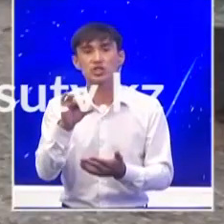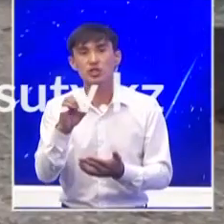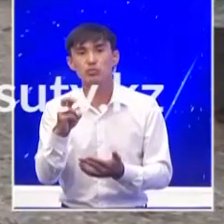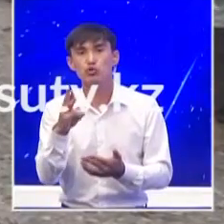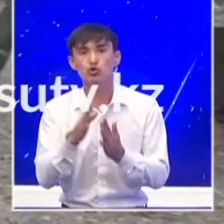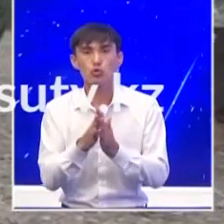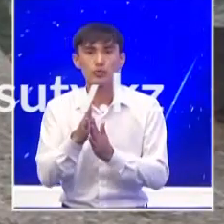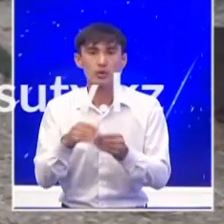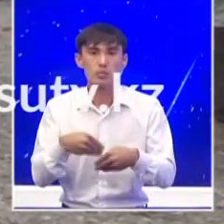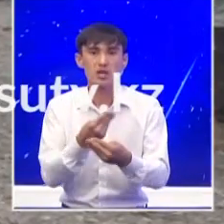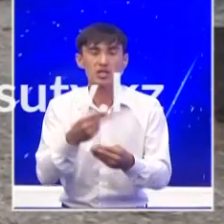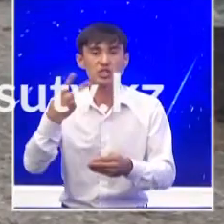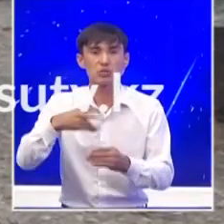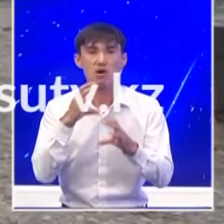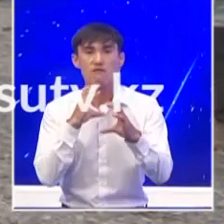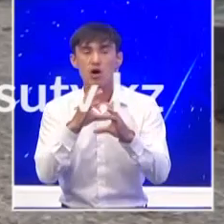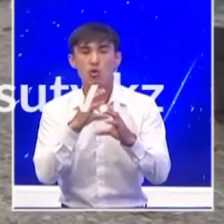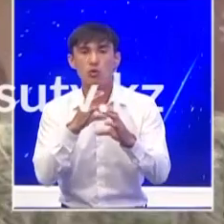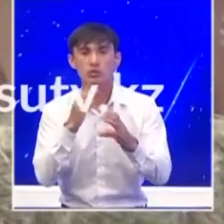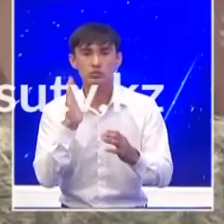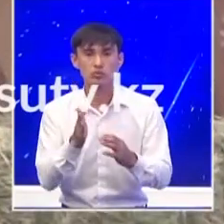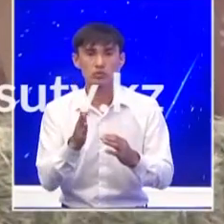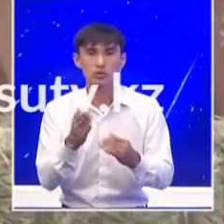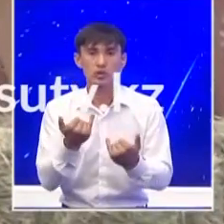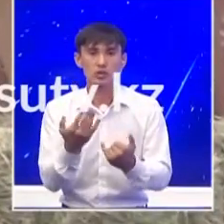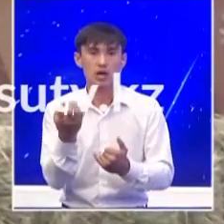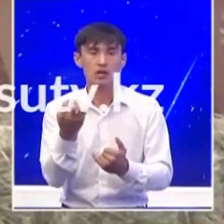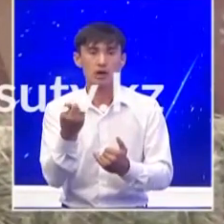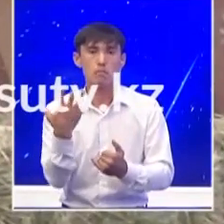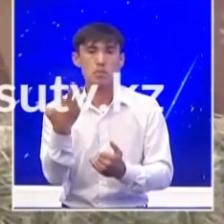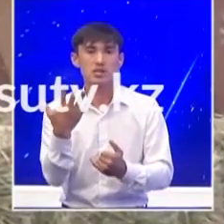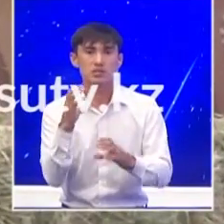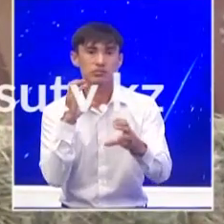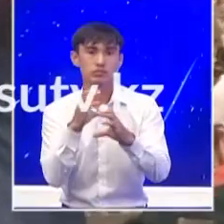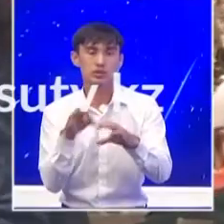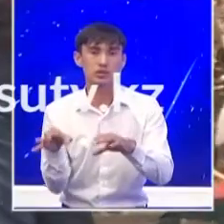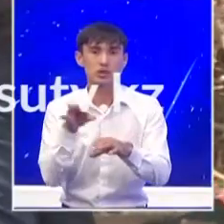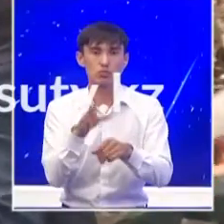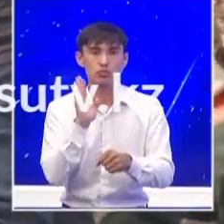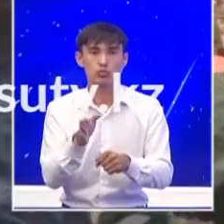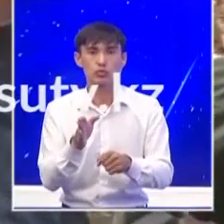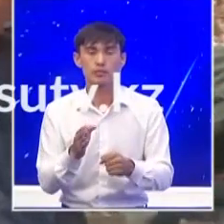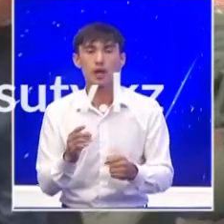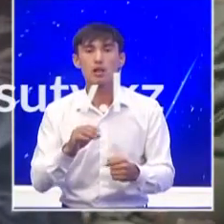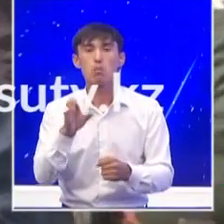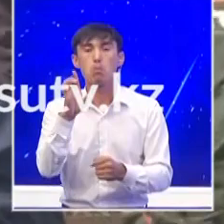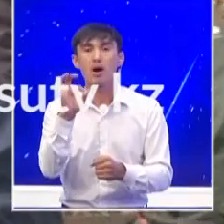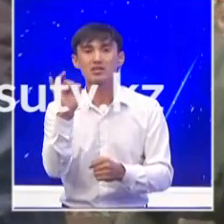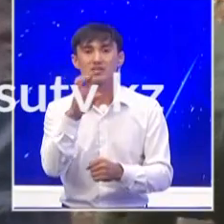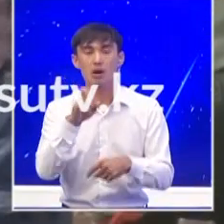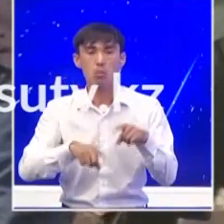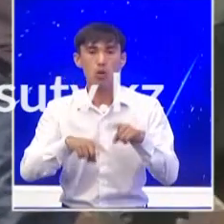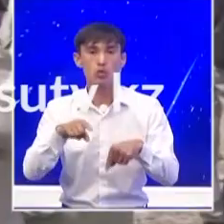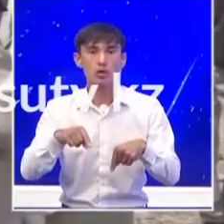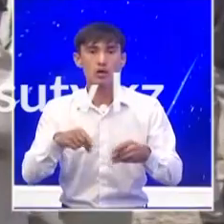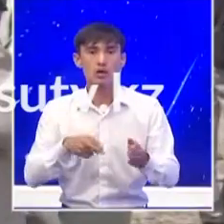соншама берілген 20 вагон аздық ететін тәрізді тағы 5 тіркемеге тиелуі мүмкін. Ал батыстағы бауырларға